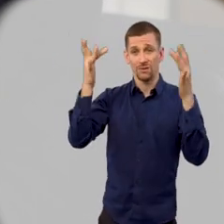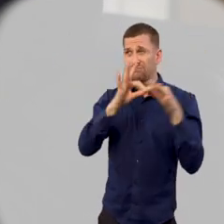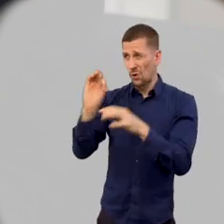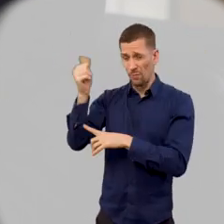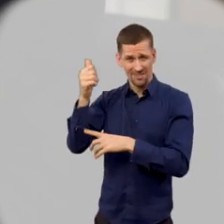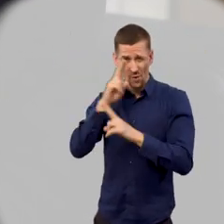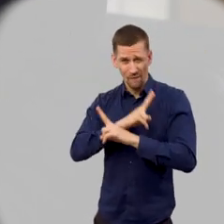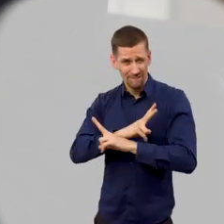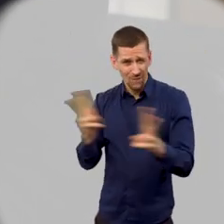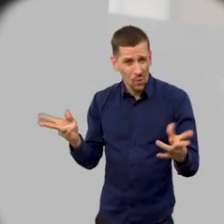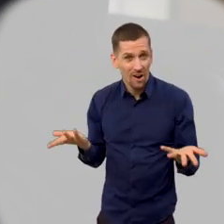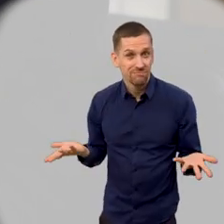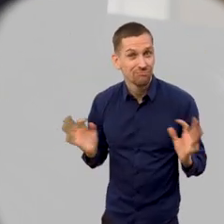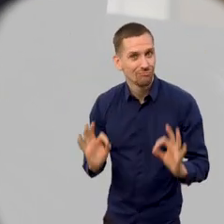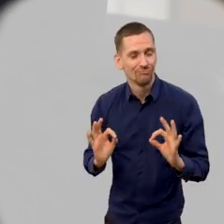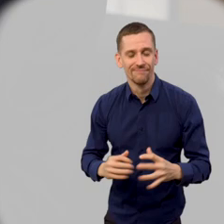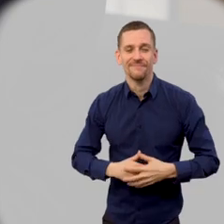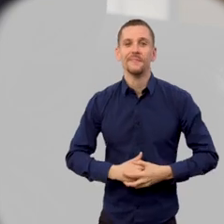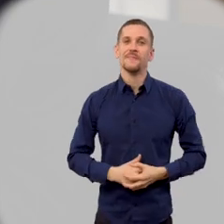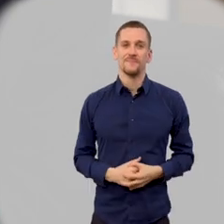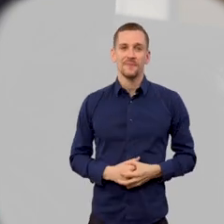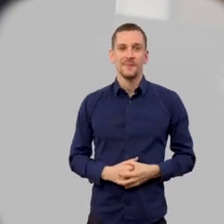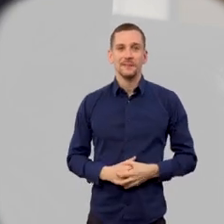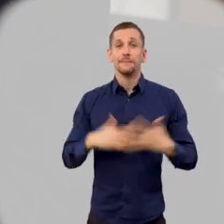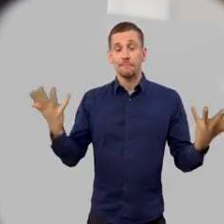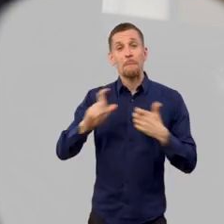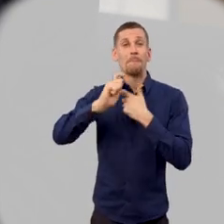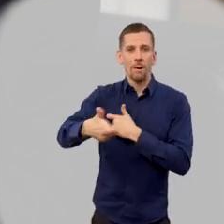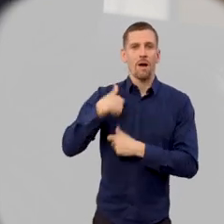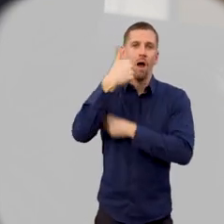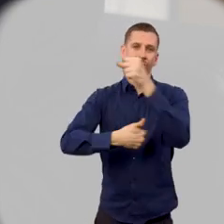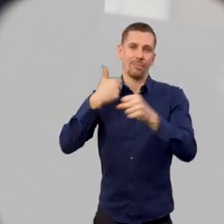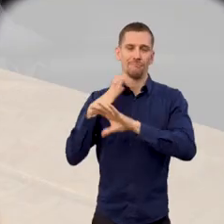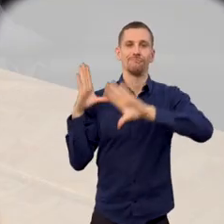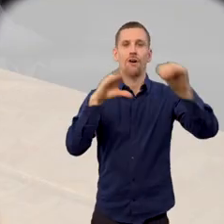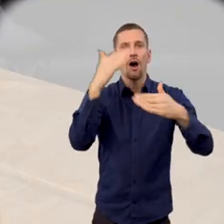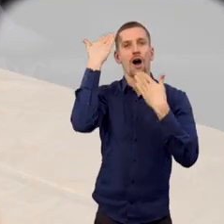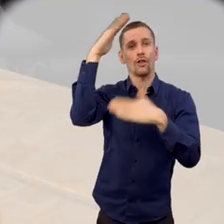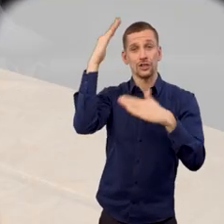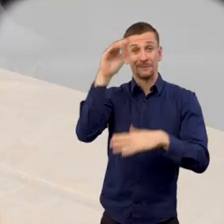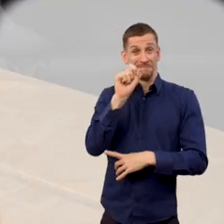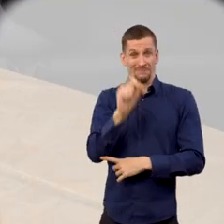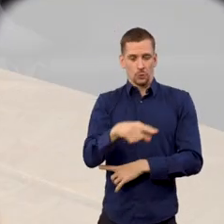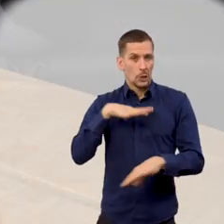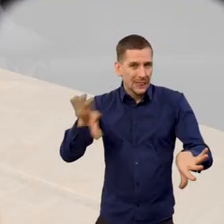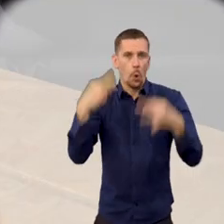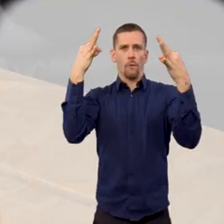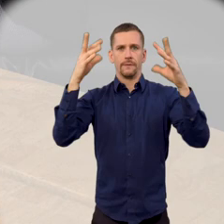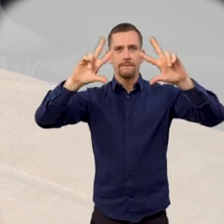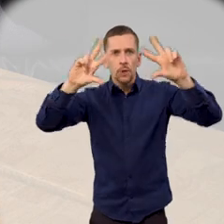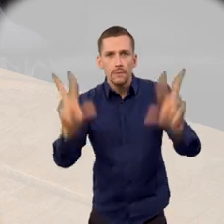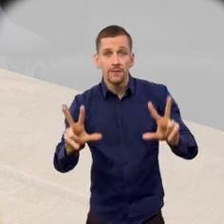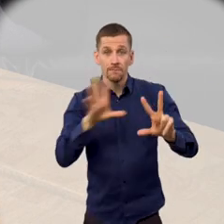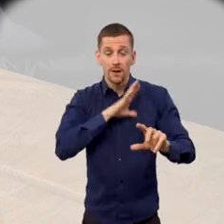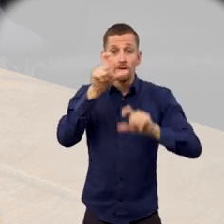licence donc orientée culture, plutôt. Donc rien à voir, c'est en partant à l'étranger un an que j'ai découvert en fait ce que c'était l'informatique,